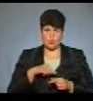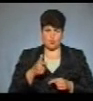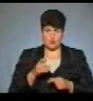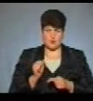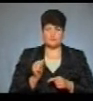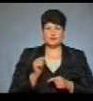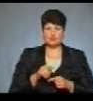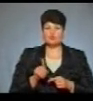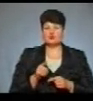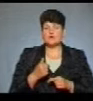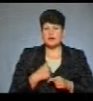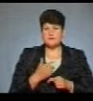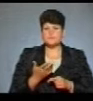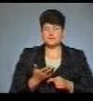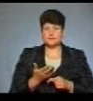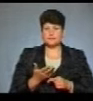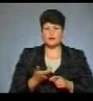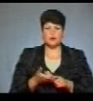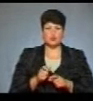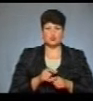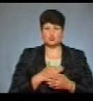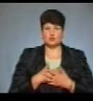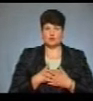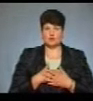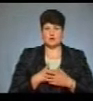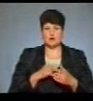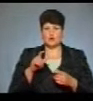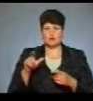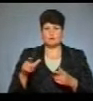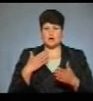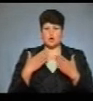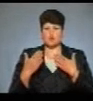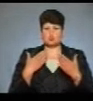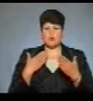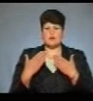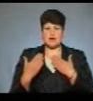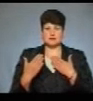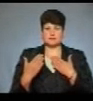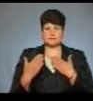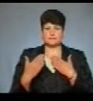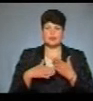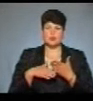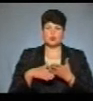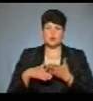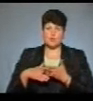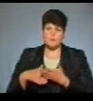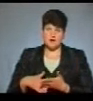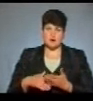тому що я дуже люблю з людьми розмовляти, допомагати